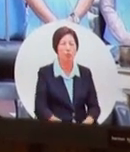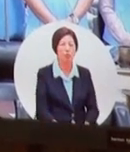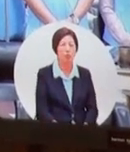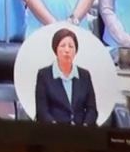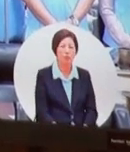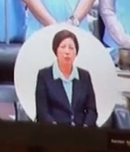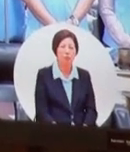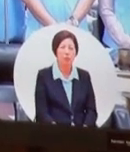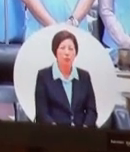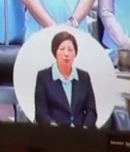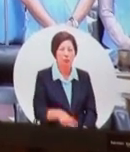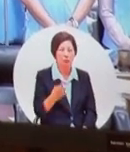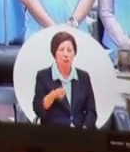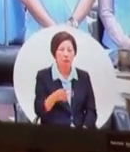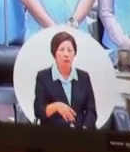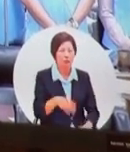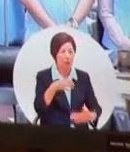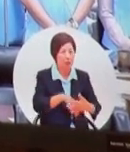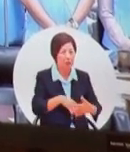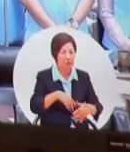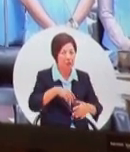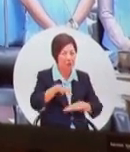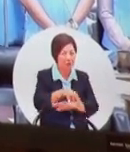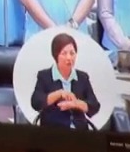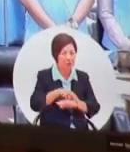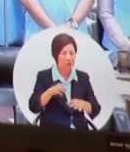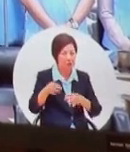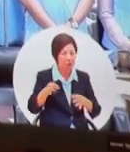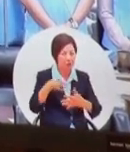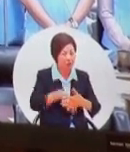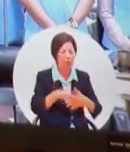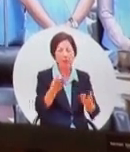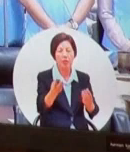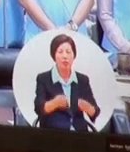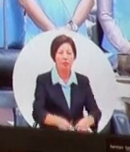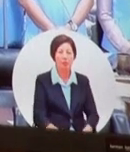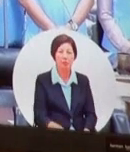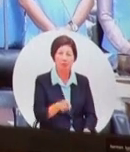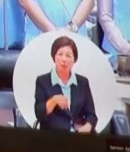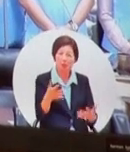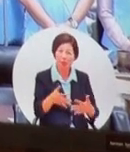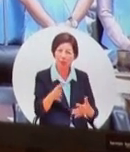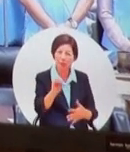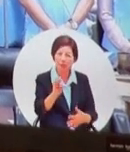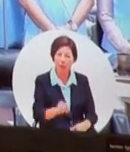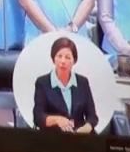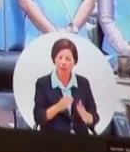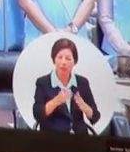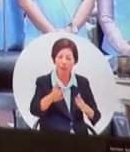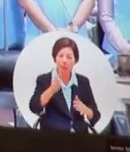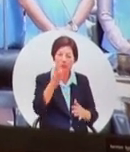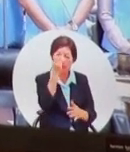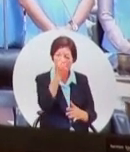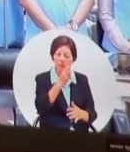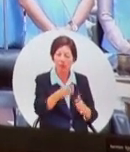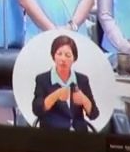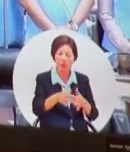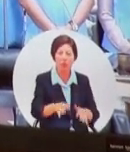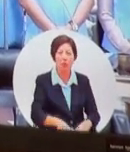2400多万，还不含设计费。这个有没有问题？市长，你要不要查？